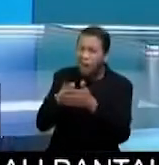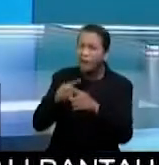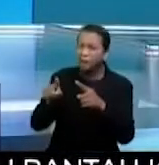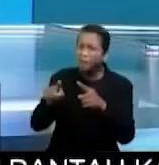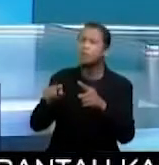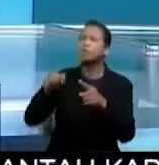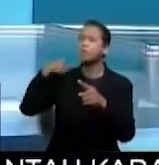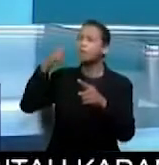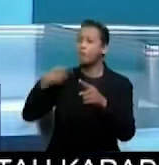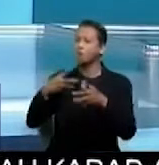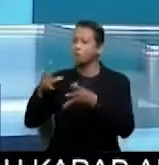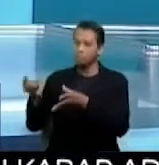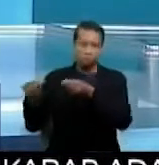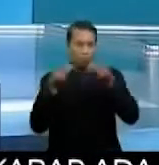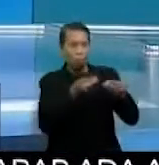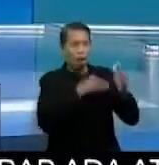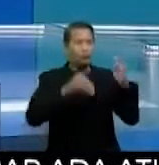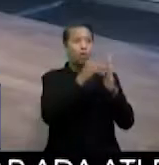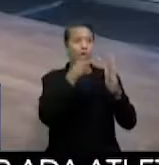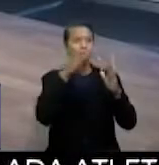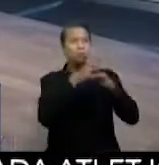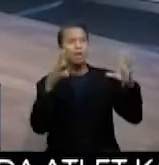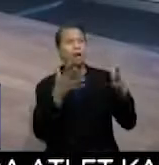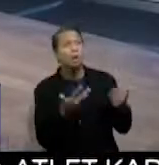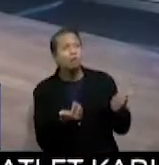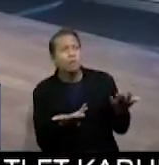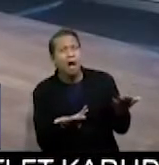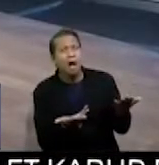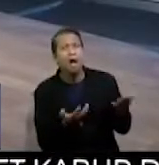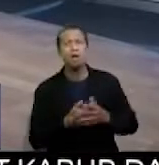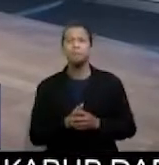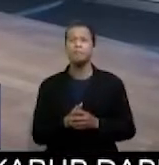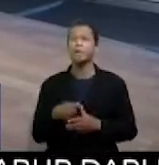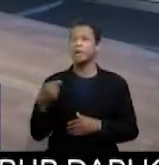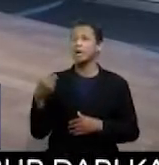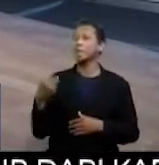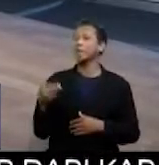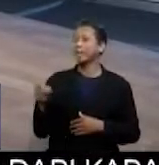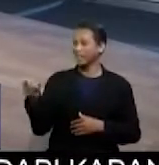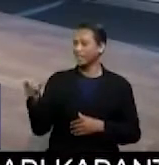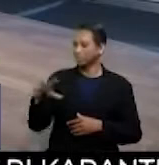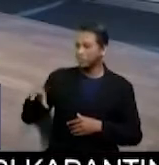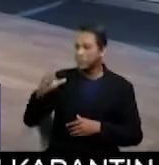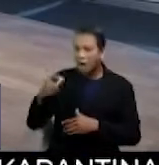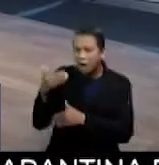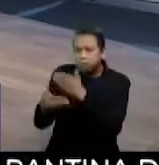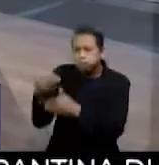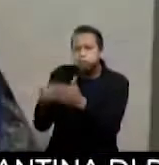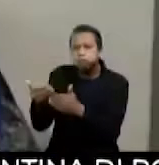Apa saja yang menjadi langkah dari kementerian untuk membangkitkan perfilman Indonesia? Ya, Mas